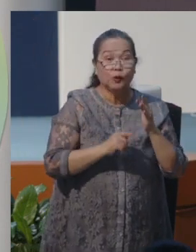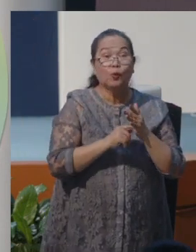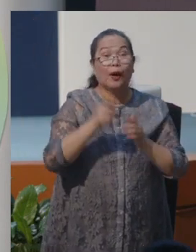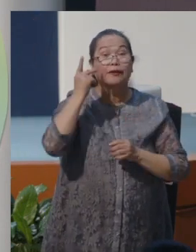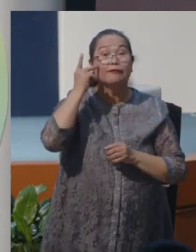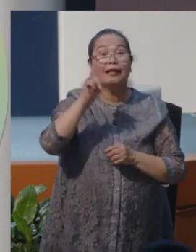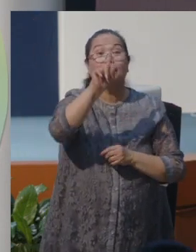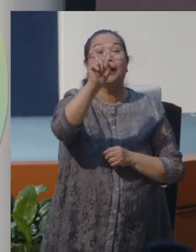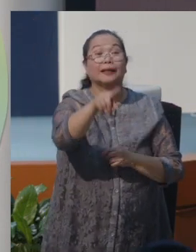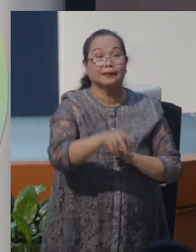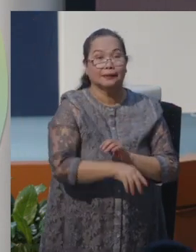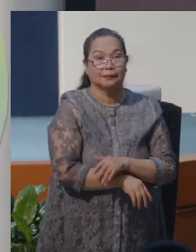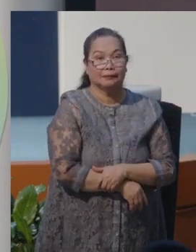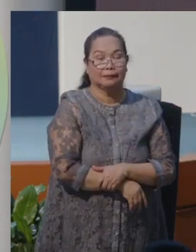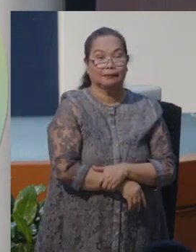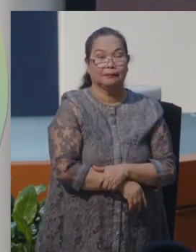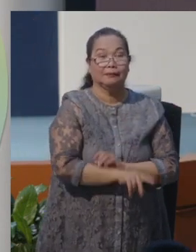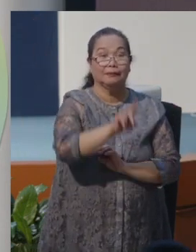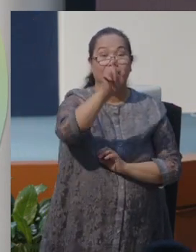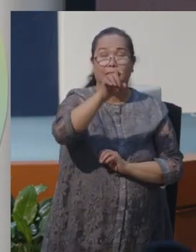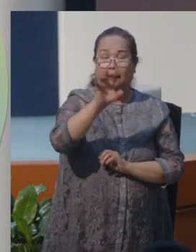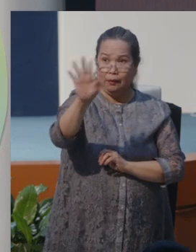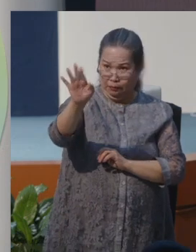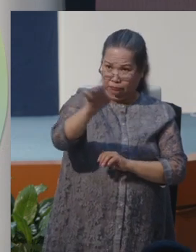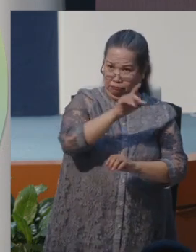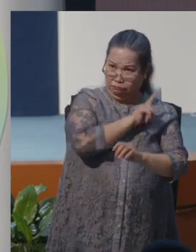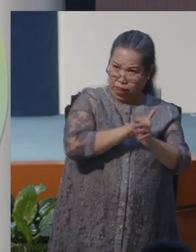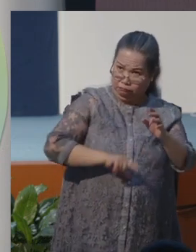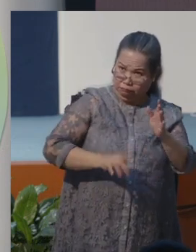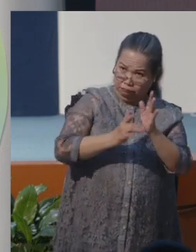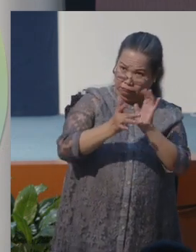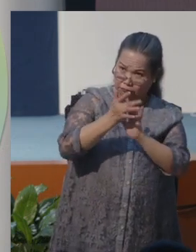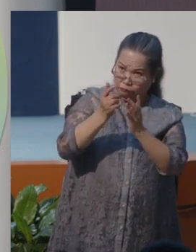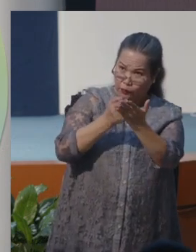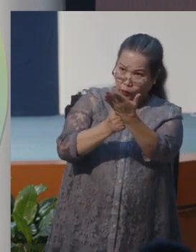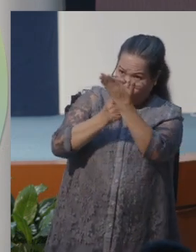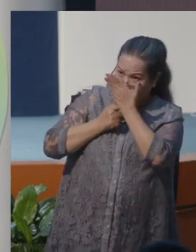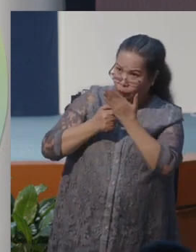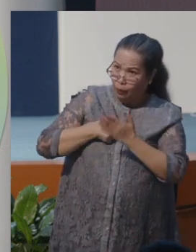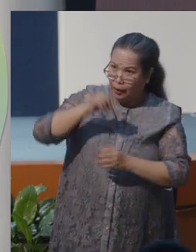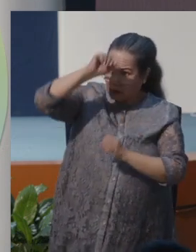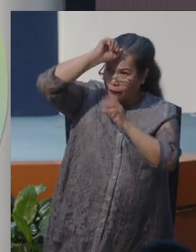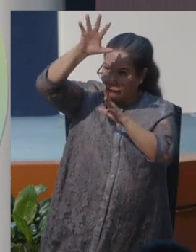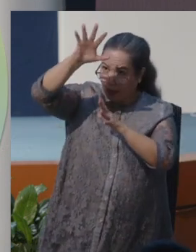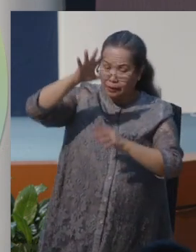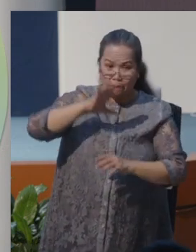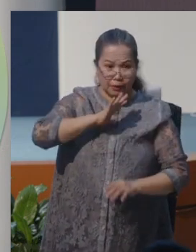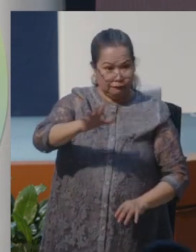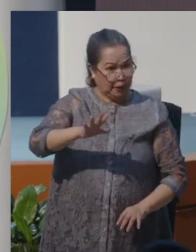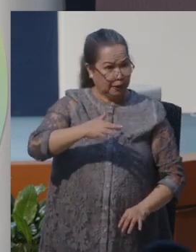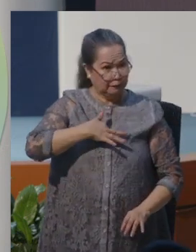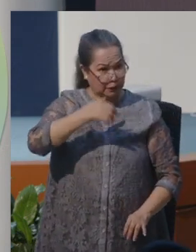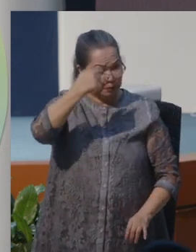Philip. Philip said to him, Lord, show us the Father and it is enough for